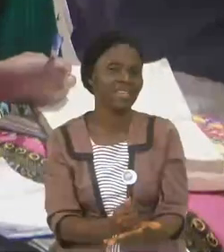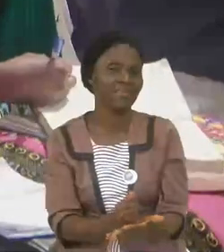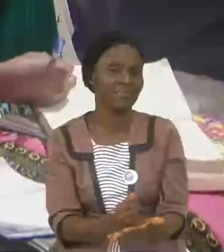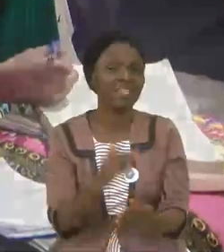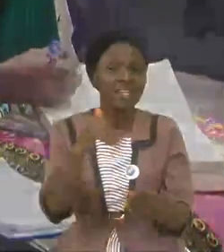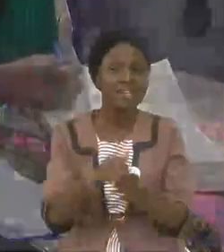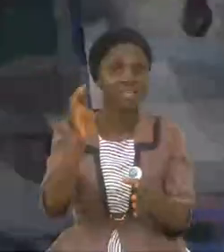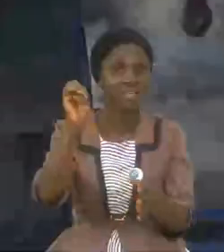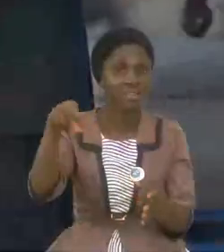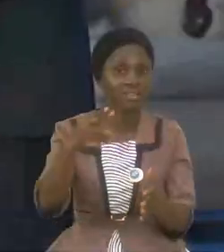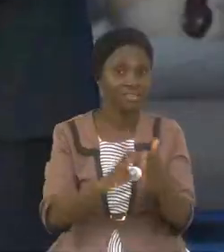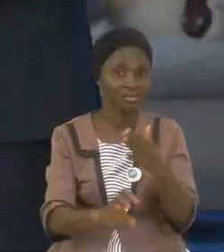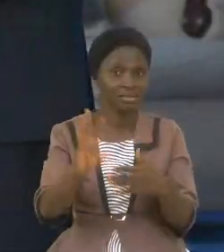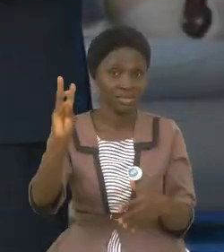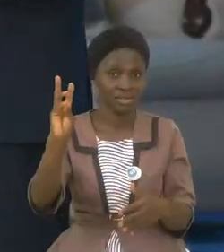monde dise